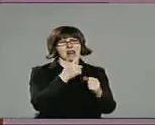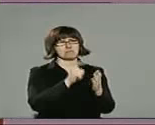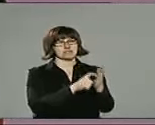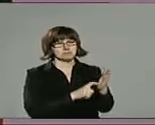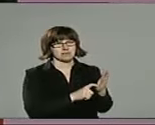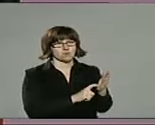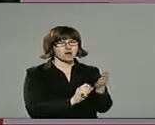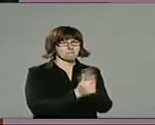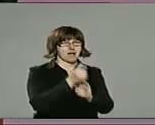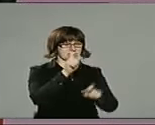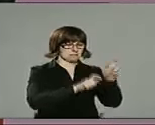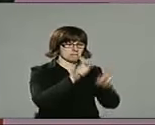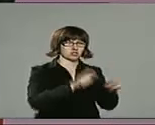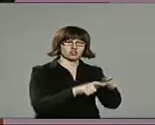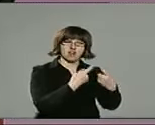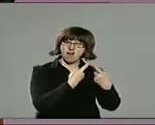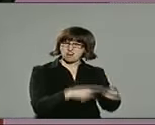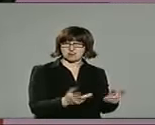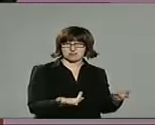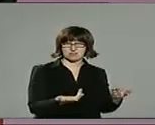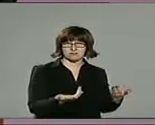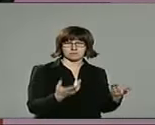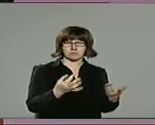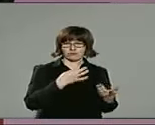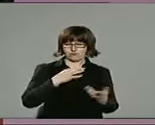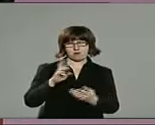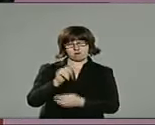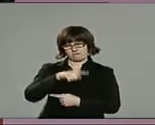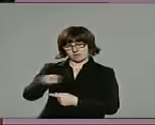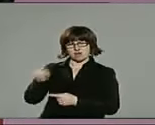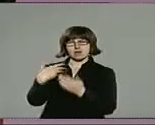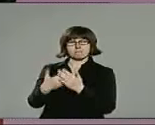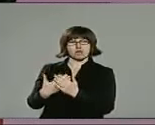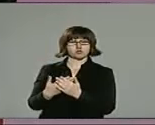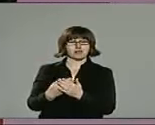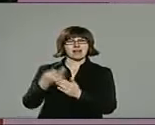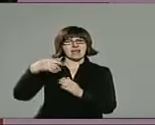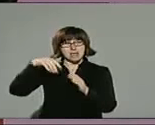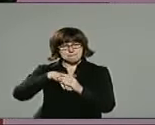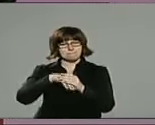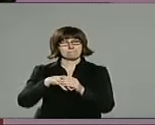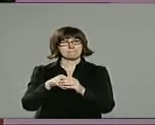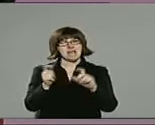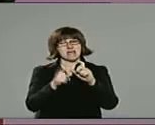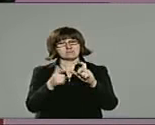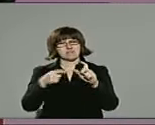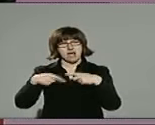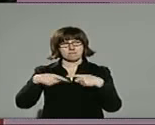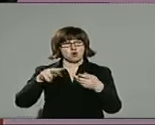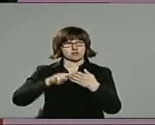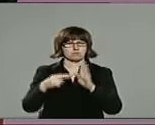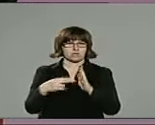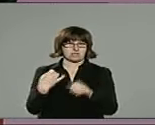für die allermeisten Menschen andere sind als für die, zum Beispiel, die in der SPD als Abgeordnete Politik